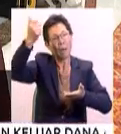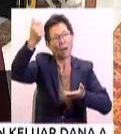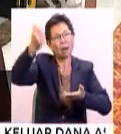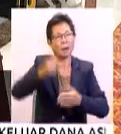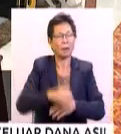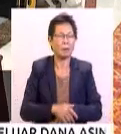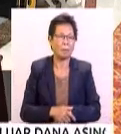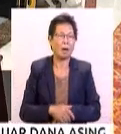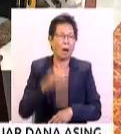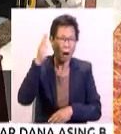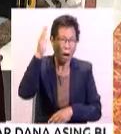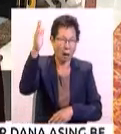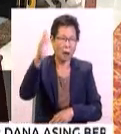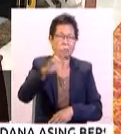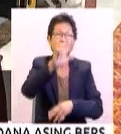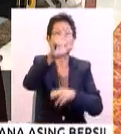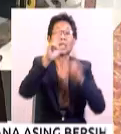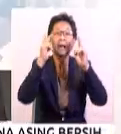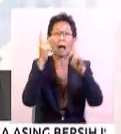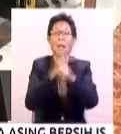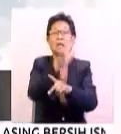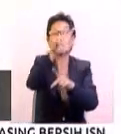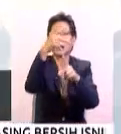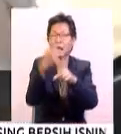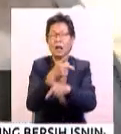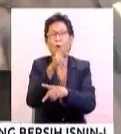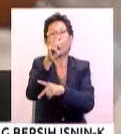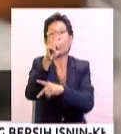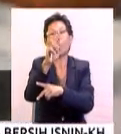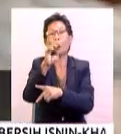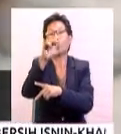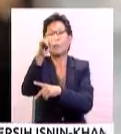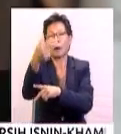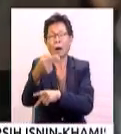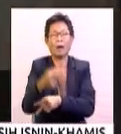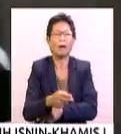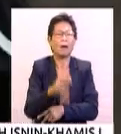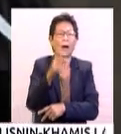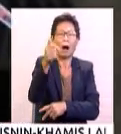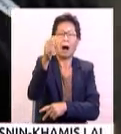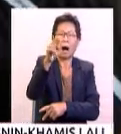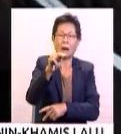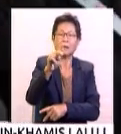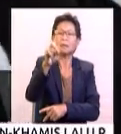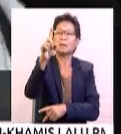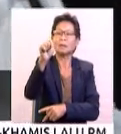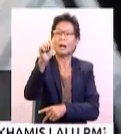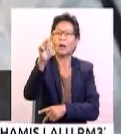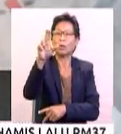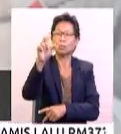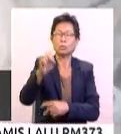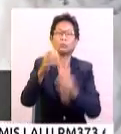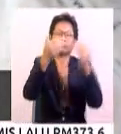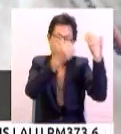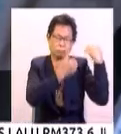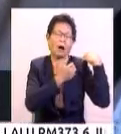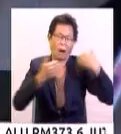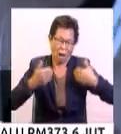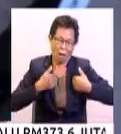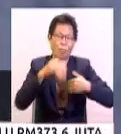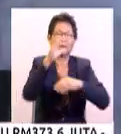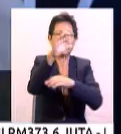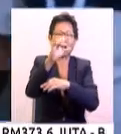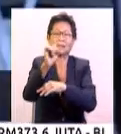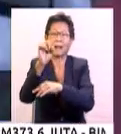mutawifnya akan memberikan 3 kali umrah setiap kali pergi. Pihak Andalusia turut melaksanakan program tanggungjawab sosial korporat